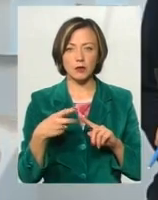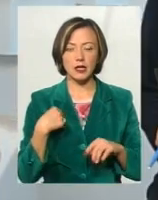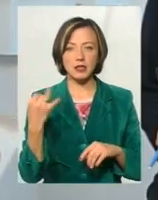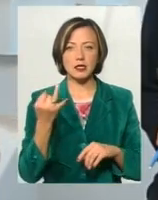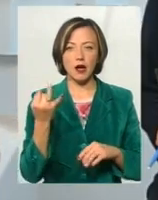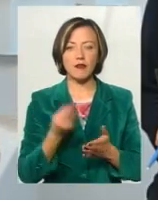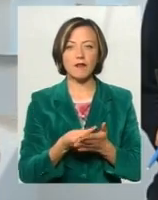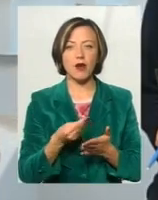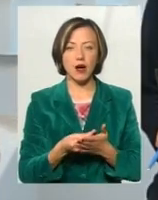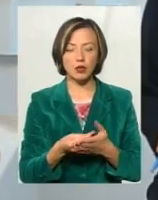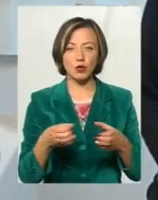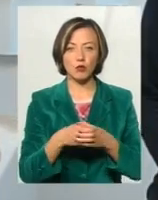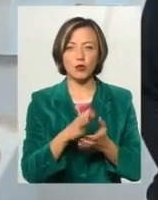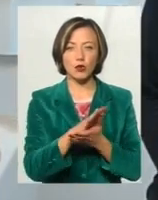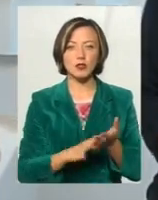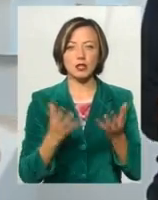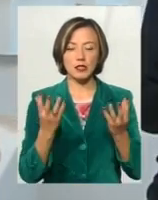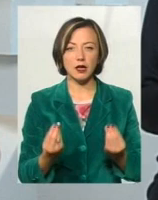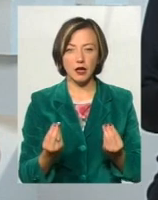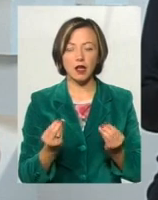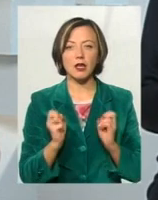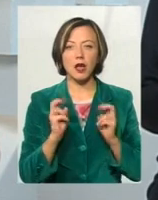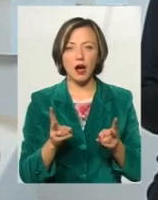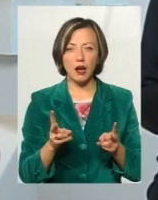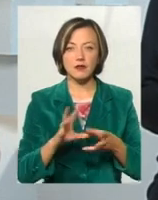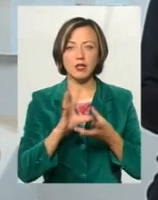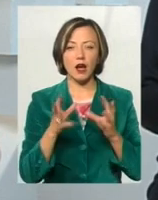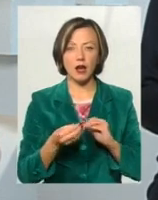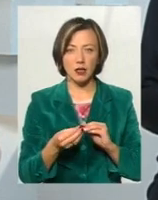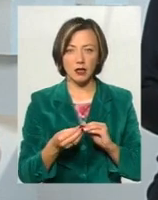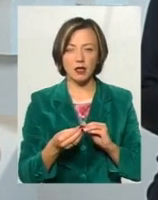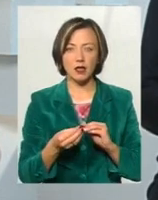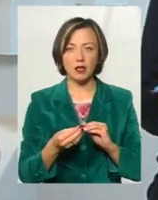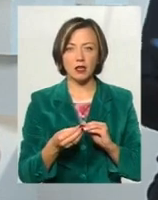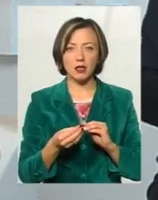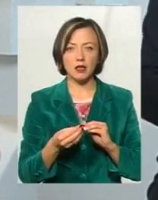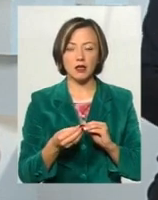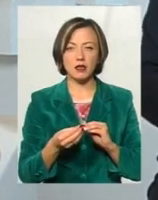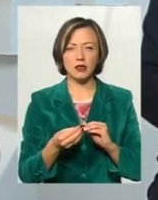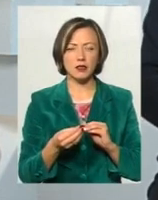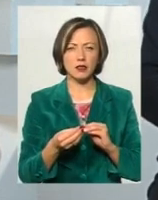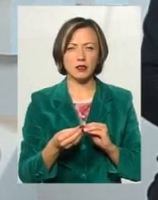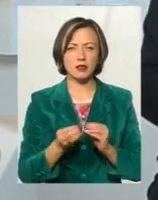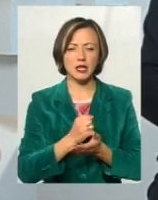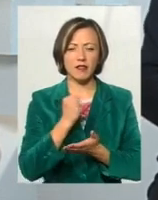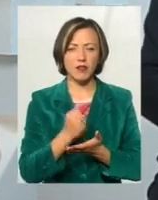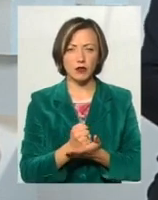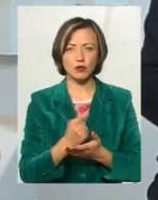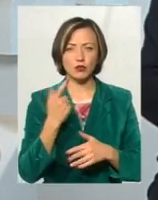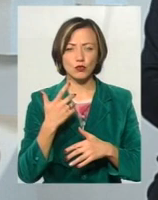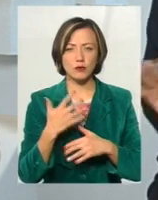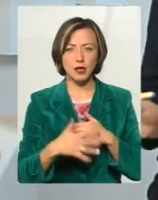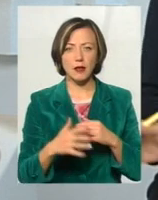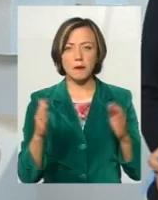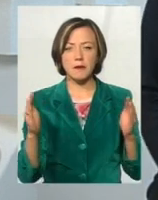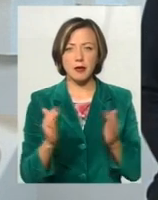цікавить вартість групи продовженого дня. Яким чином вона взагалі утверджується і затверджується? Адже зрозуміло, що